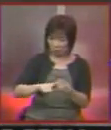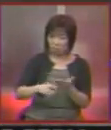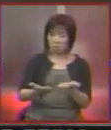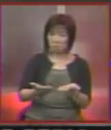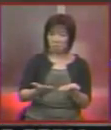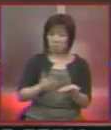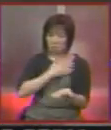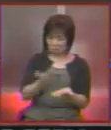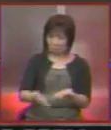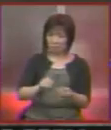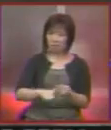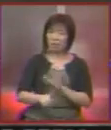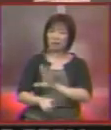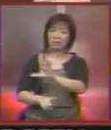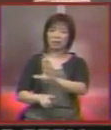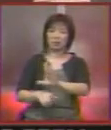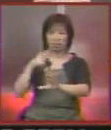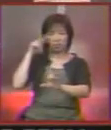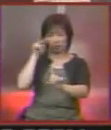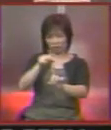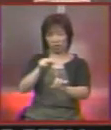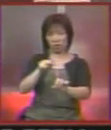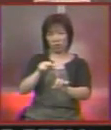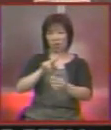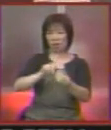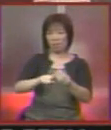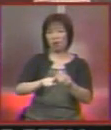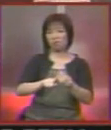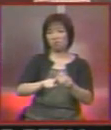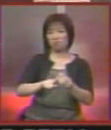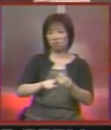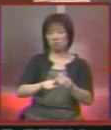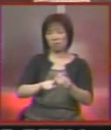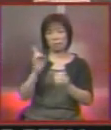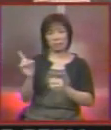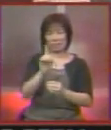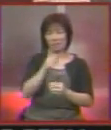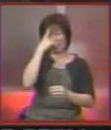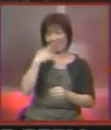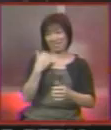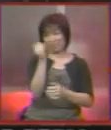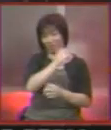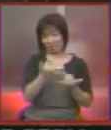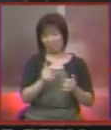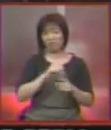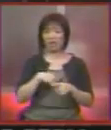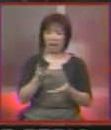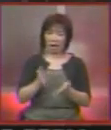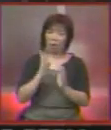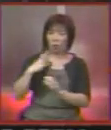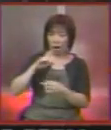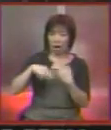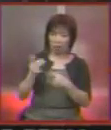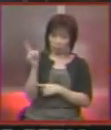out and give her views in persona before the body. Isa pang pinoproblema